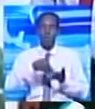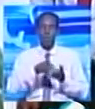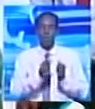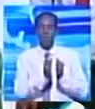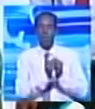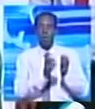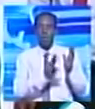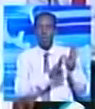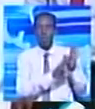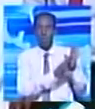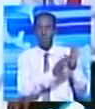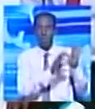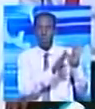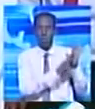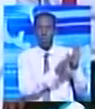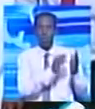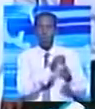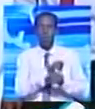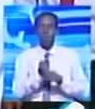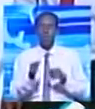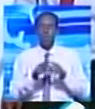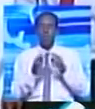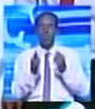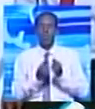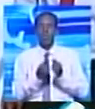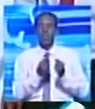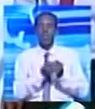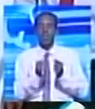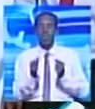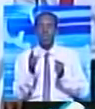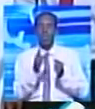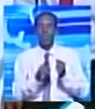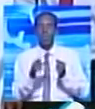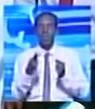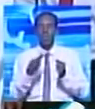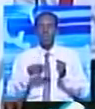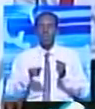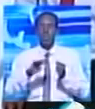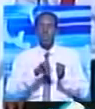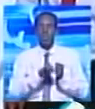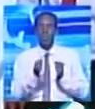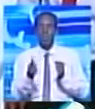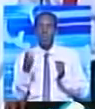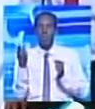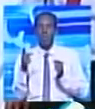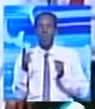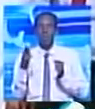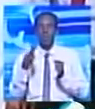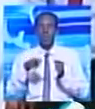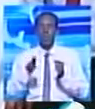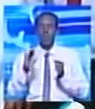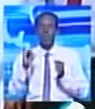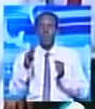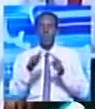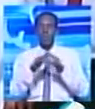2017-2018 qui nous est parvenu à travers l'ambassade de